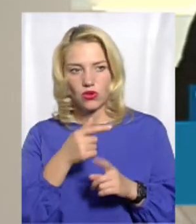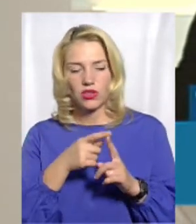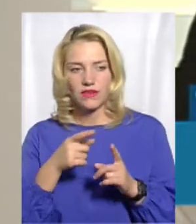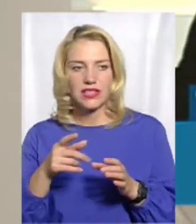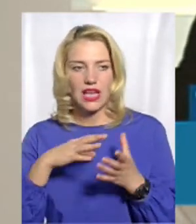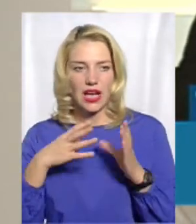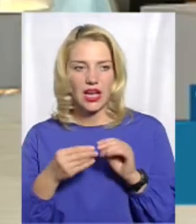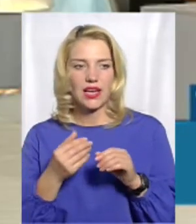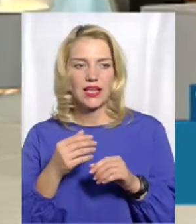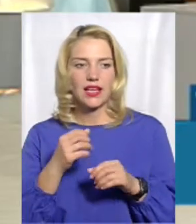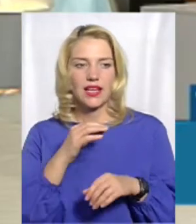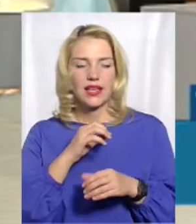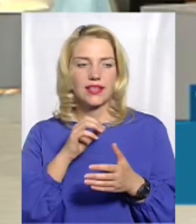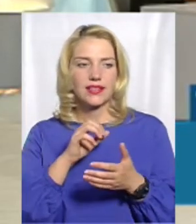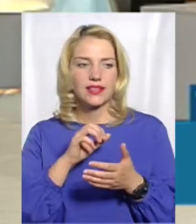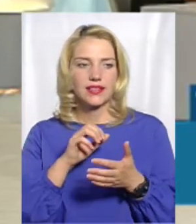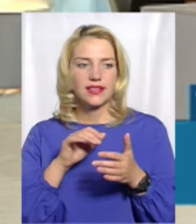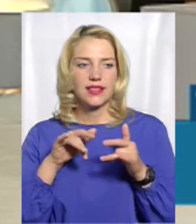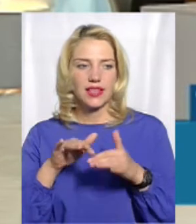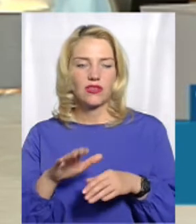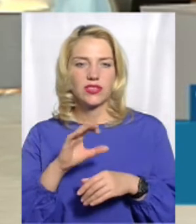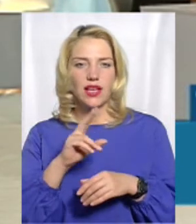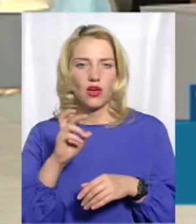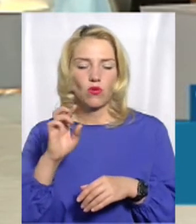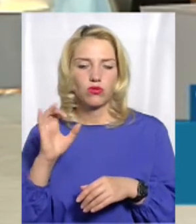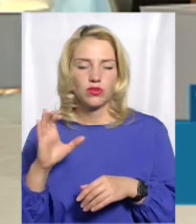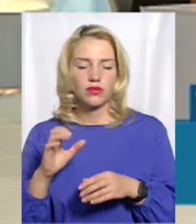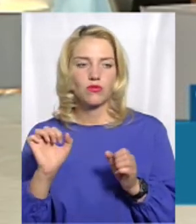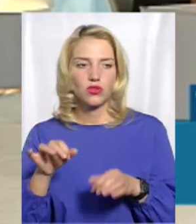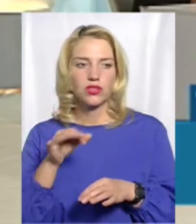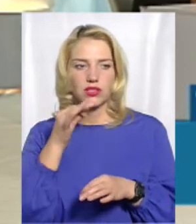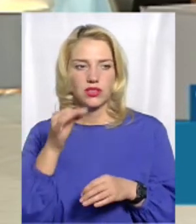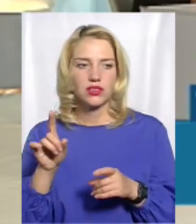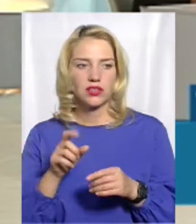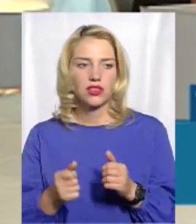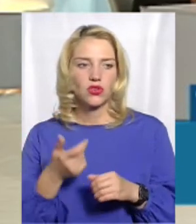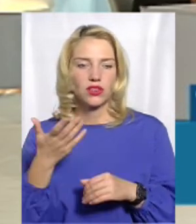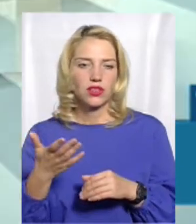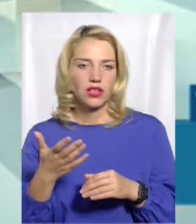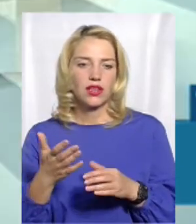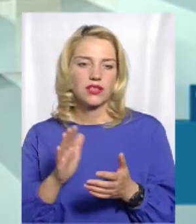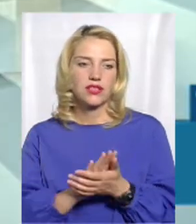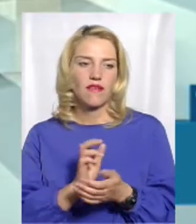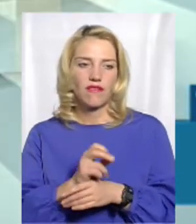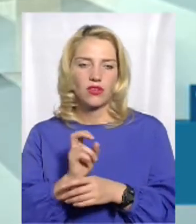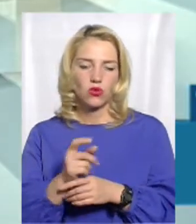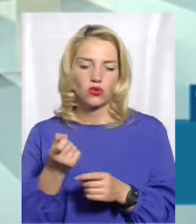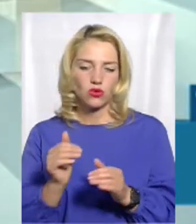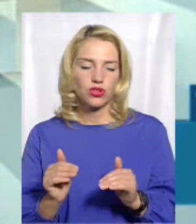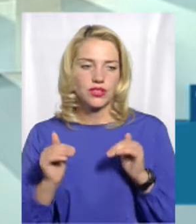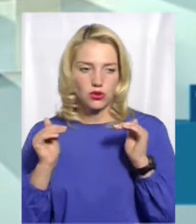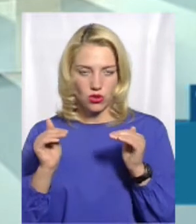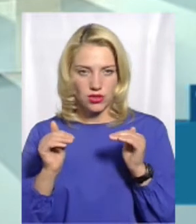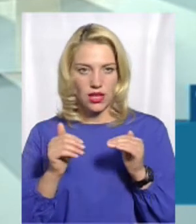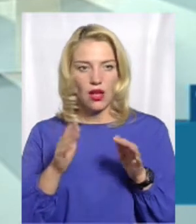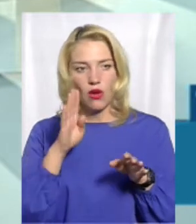діяльності екобуса? Можливо, можна порівняти? Можу сказати, що кількість відходів трішки зросла